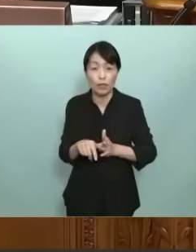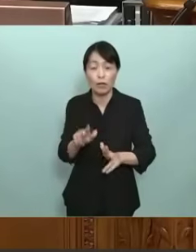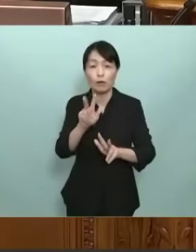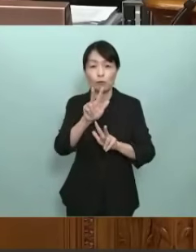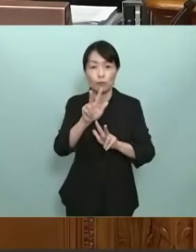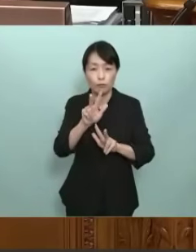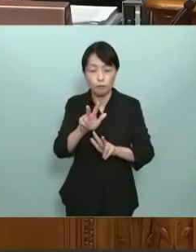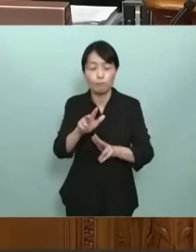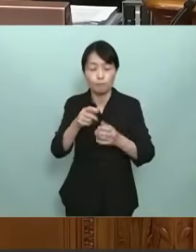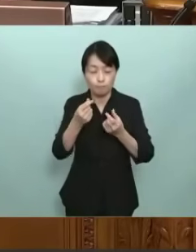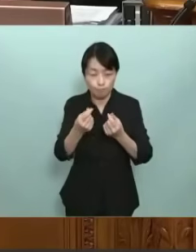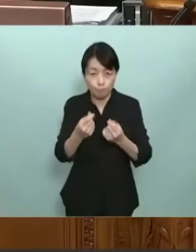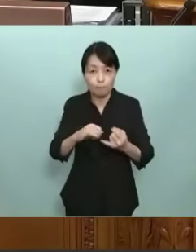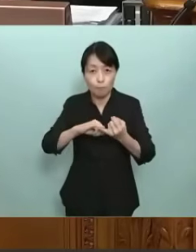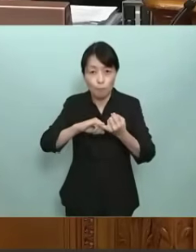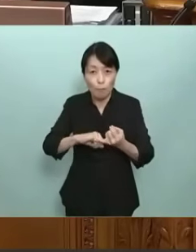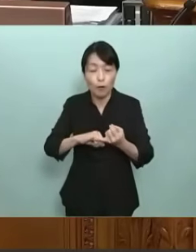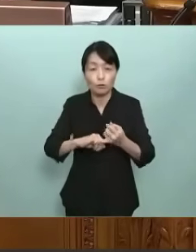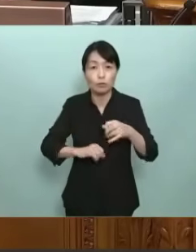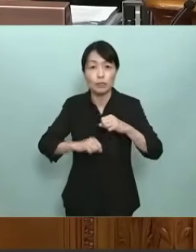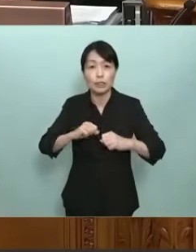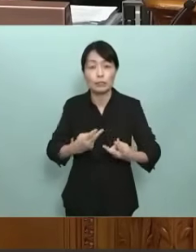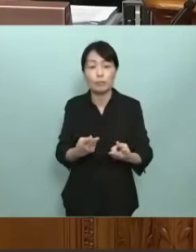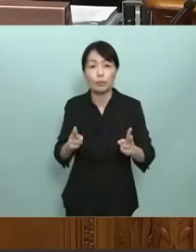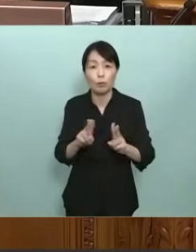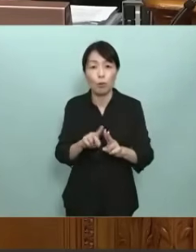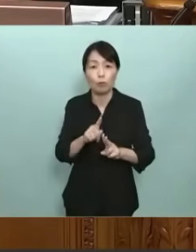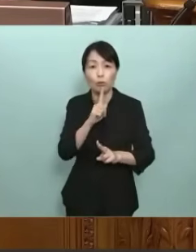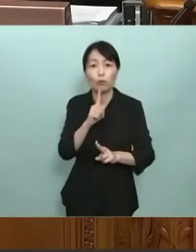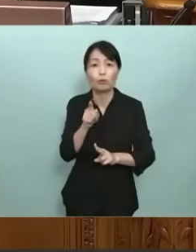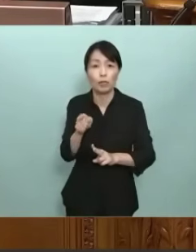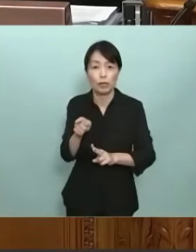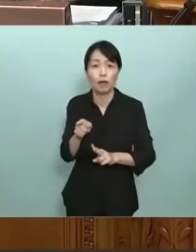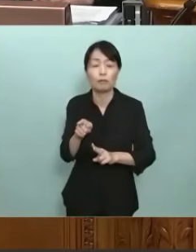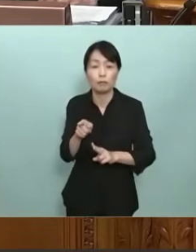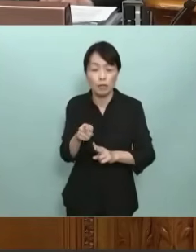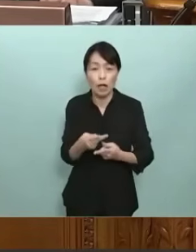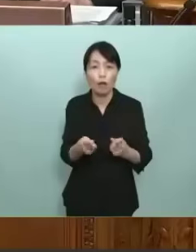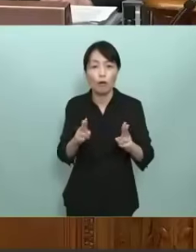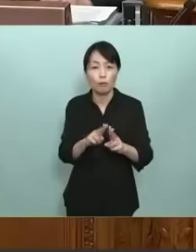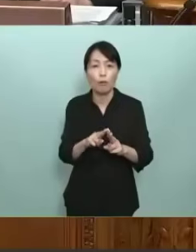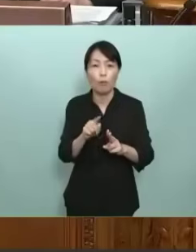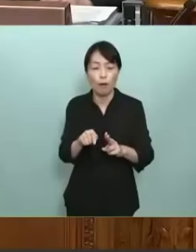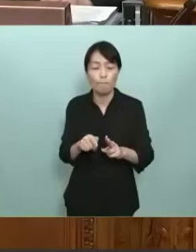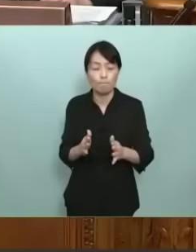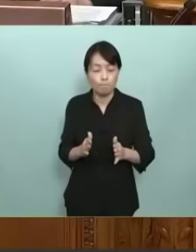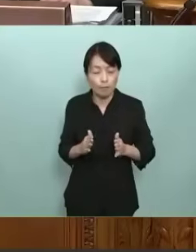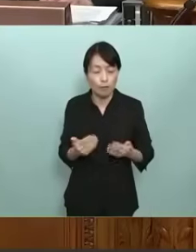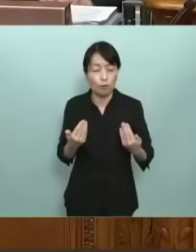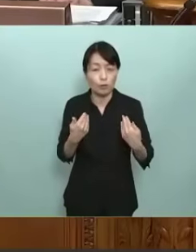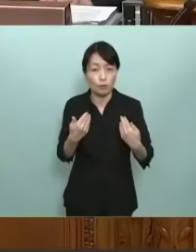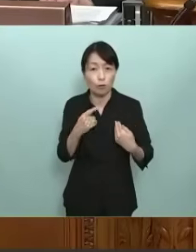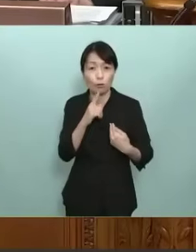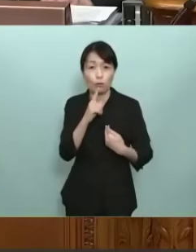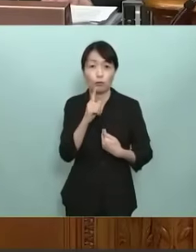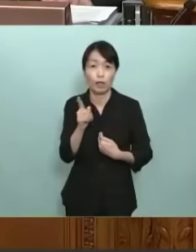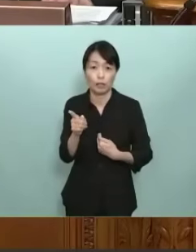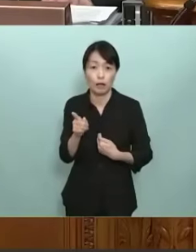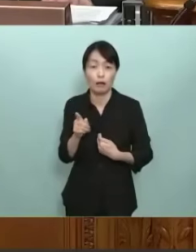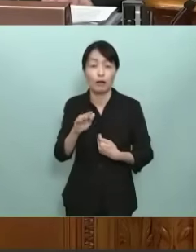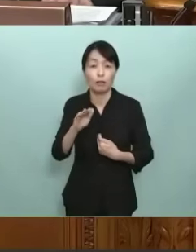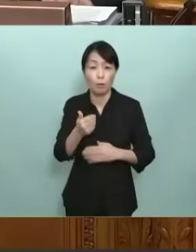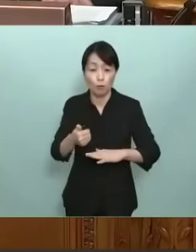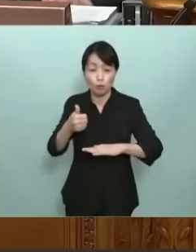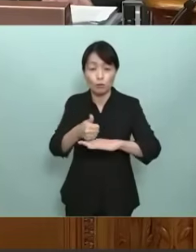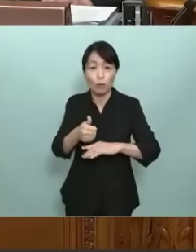てはならないと語り自民党は謙虚でなくてはならないとしいましたしかし総理ご自身が